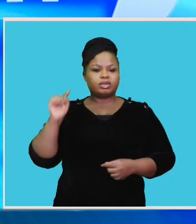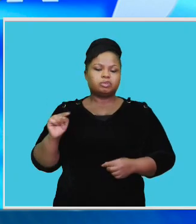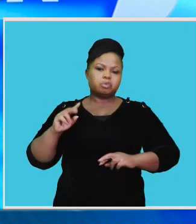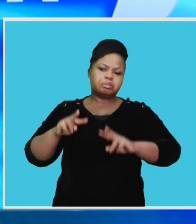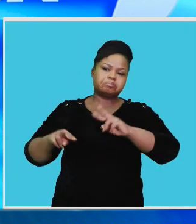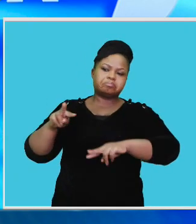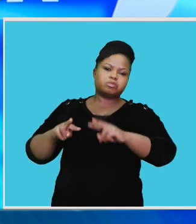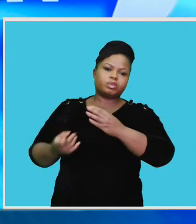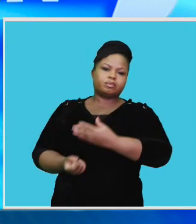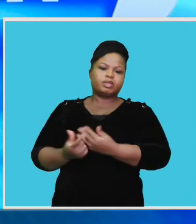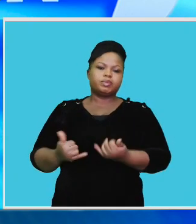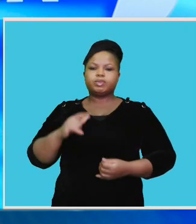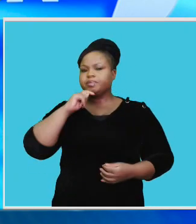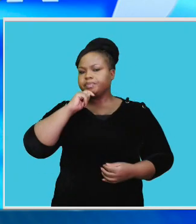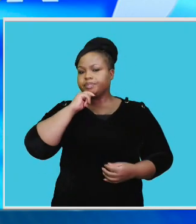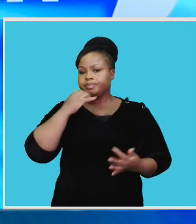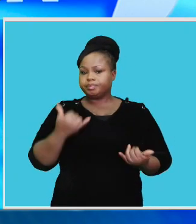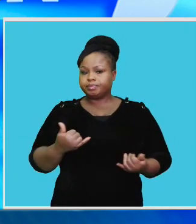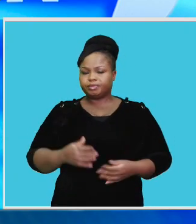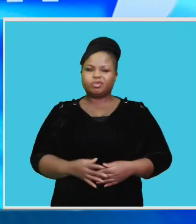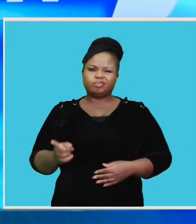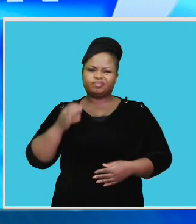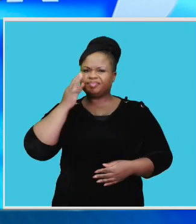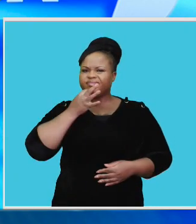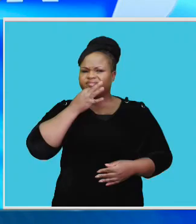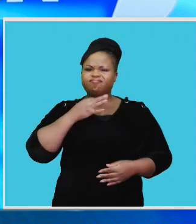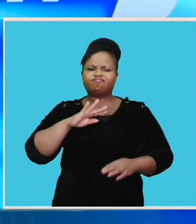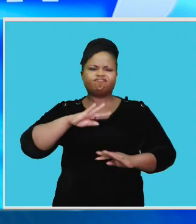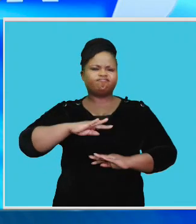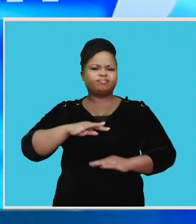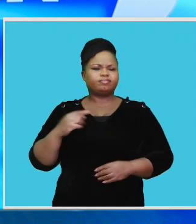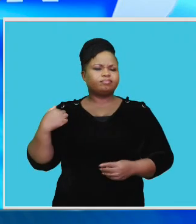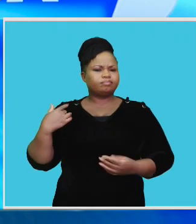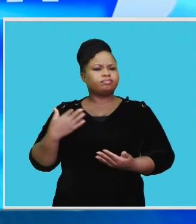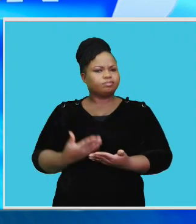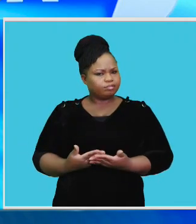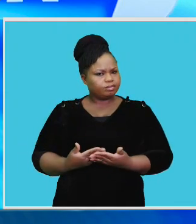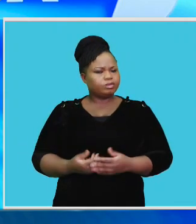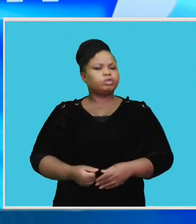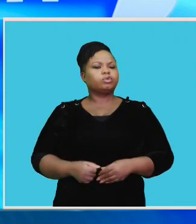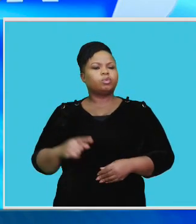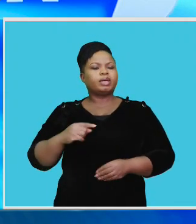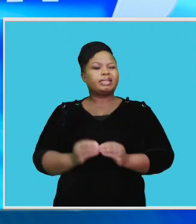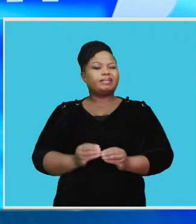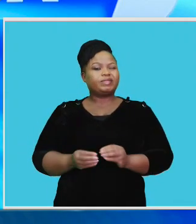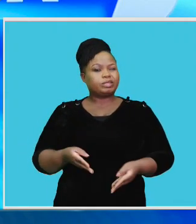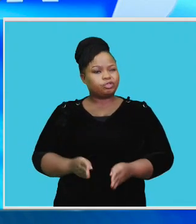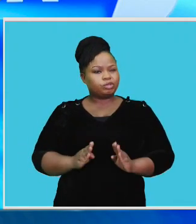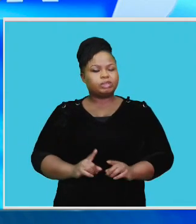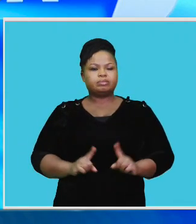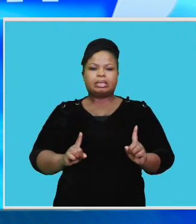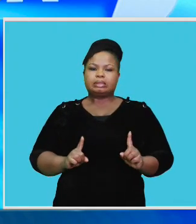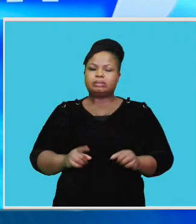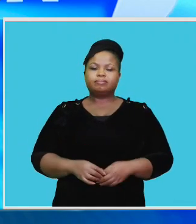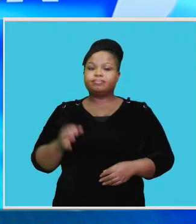lokuhlola isiza ebutsheni banamhlanje. uMthembu uvakalisa ukwanaliseka ngenkqubo ngenkqubela yokulungiswa kwesitalato, kodwa